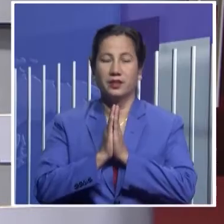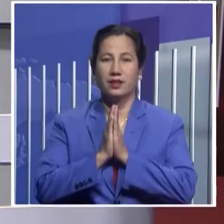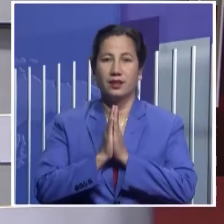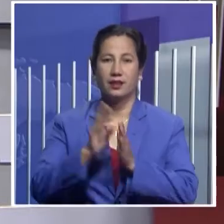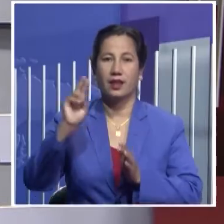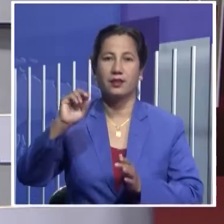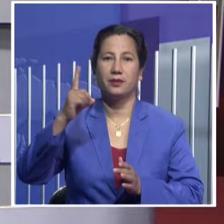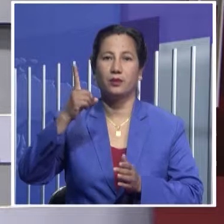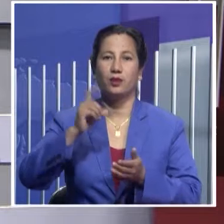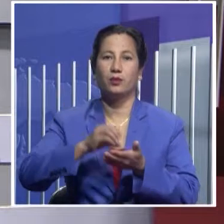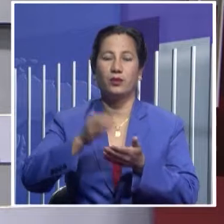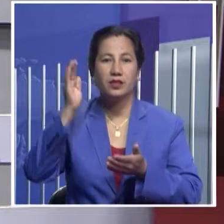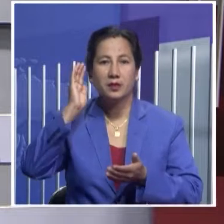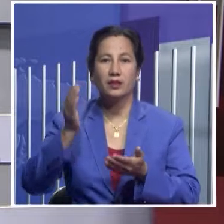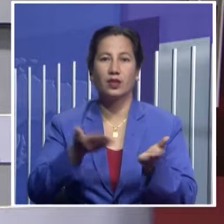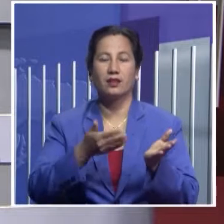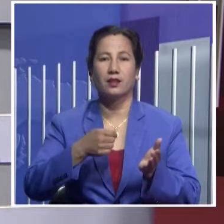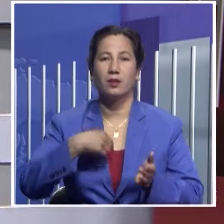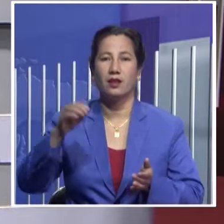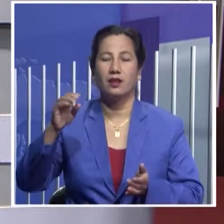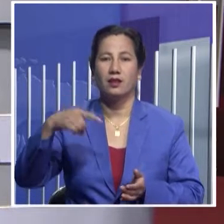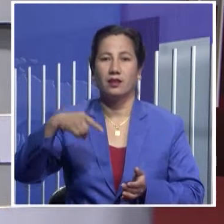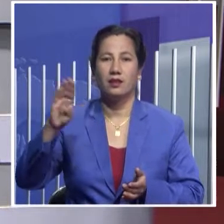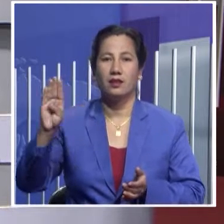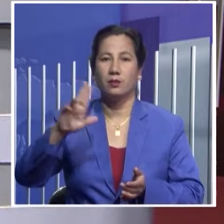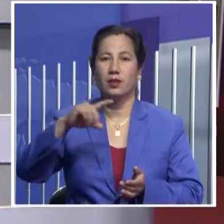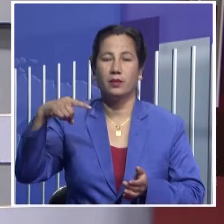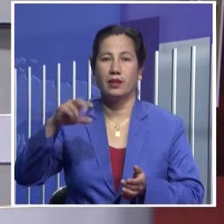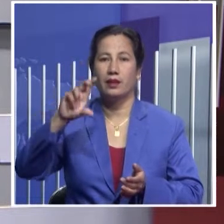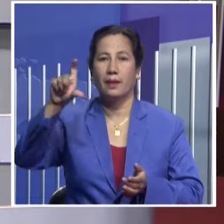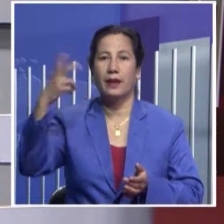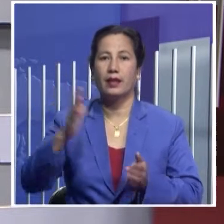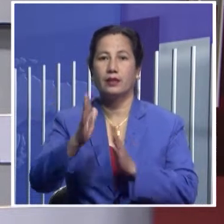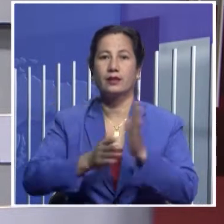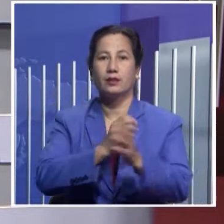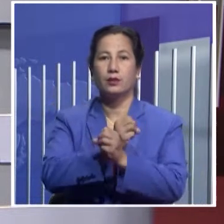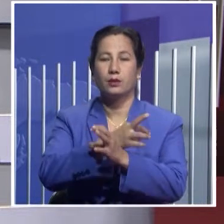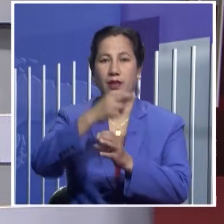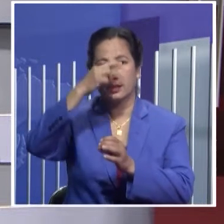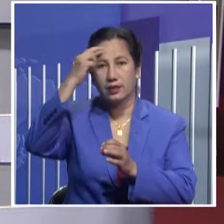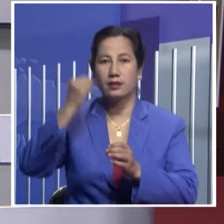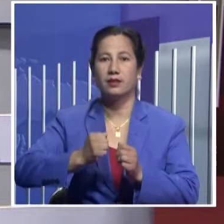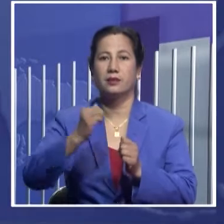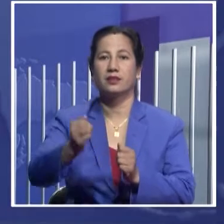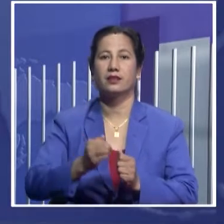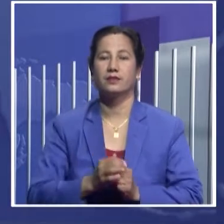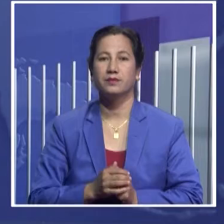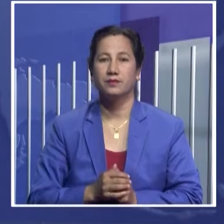नमस्कार एनटीभी कोहलपुर समाचार में स्वागत छ म नवीन नेपाली र संकेतकरण में हुनुहुन्छ दोबासे रति